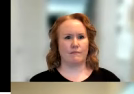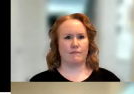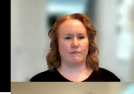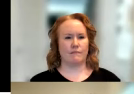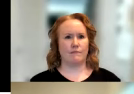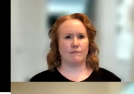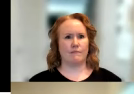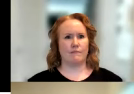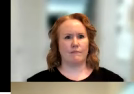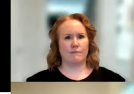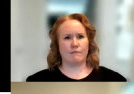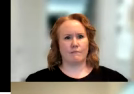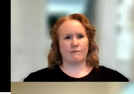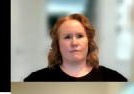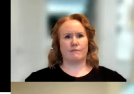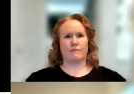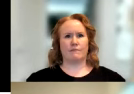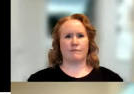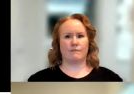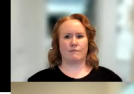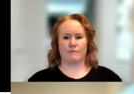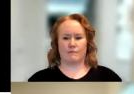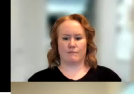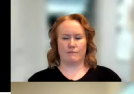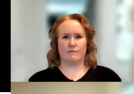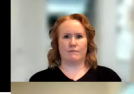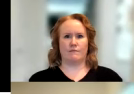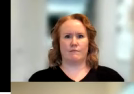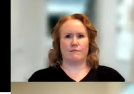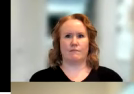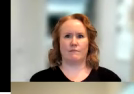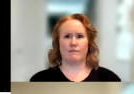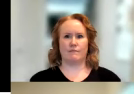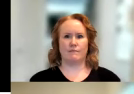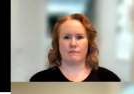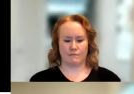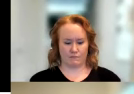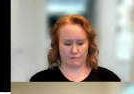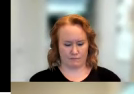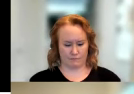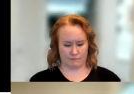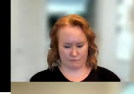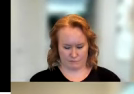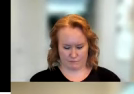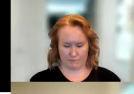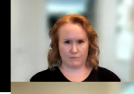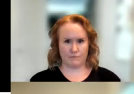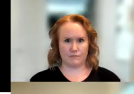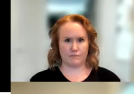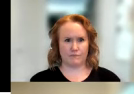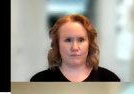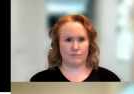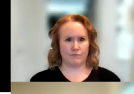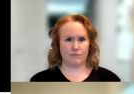Og det som jo dette illustrerer i stor grad jo, det jo satt en rekke